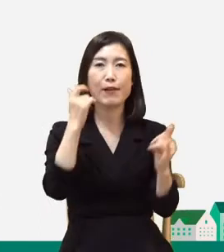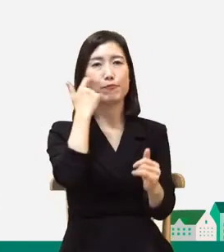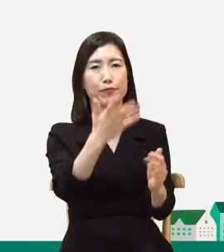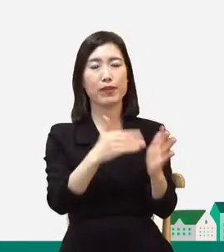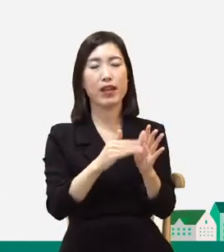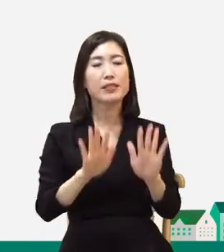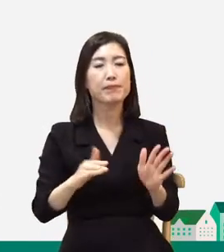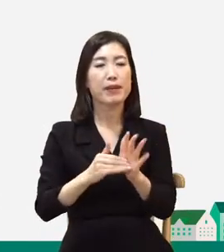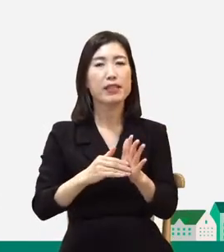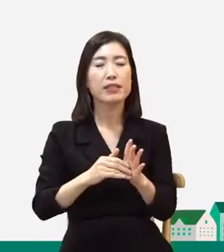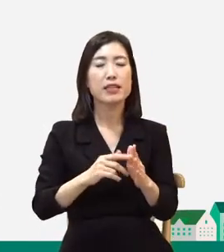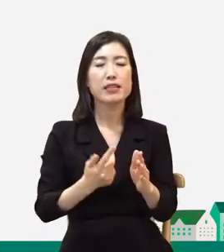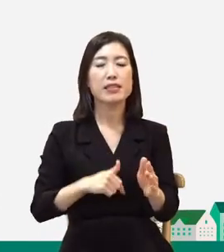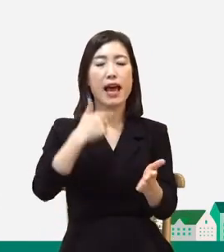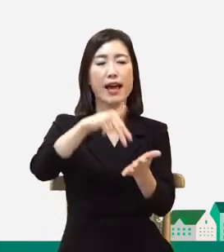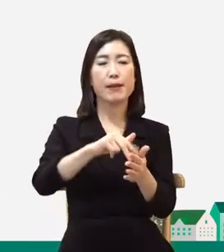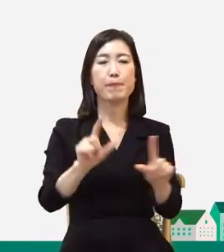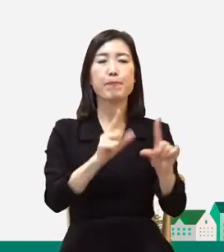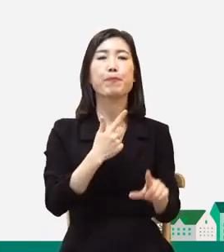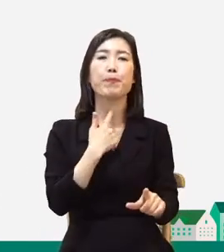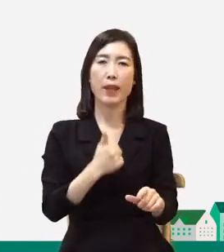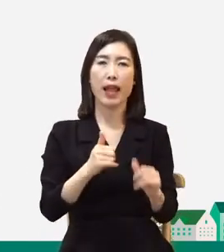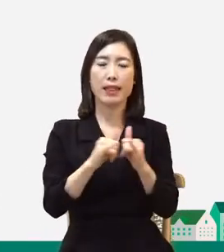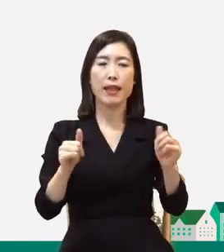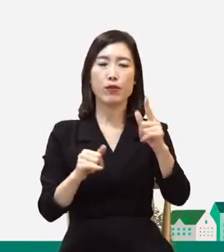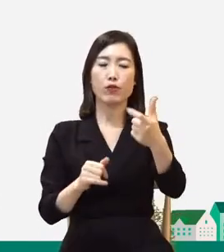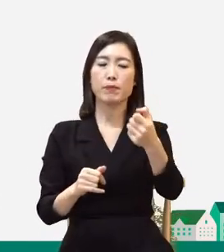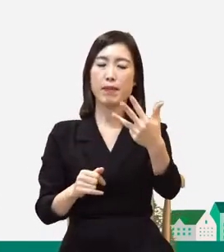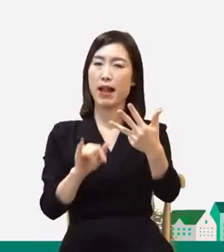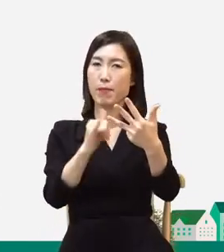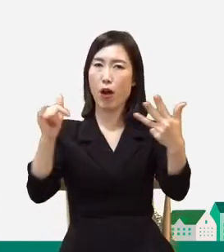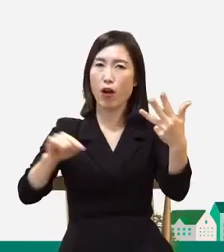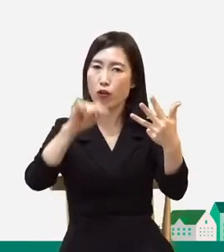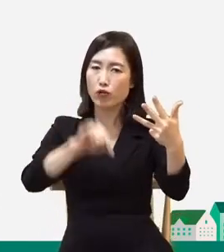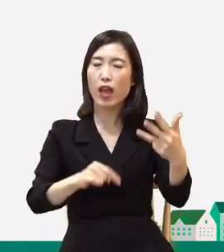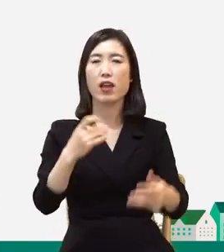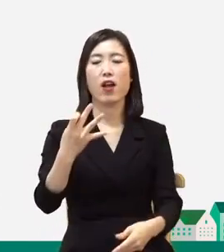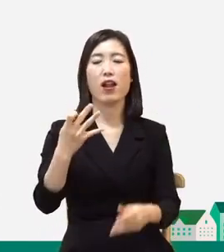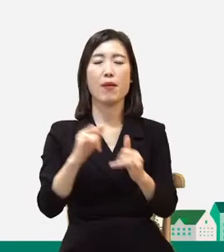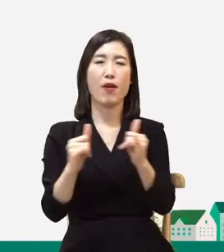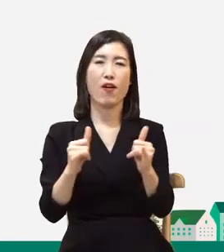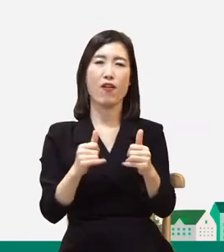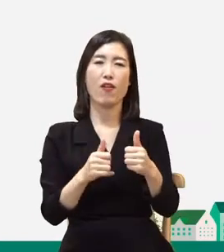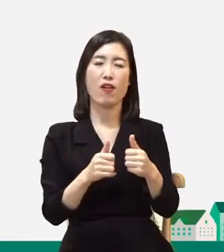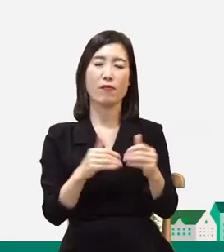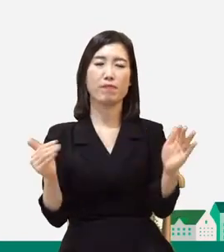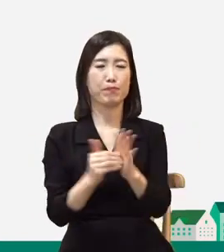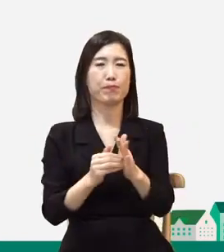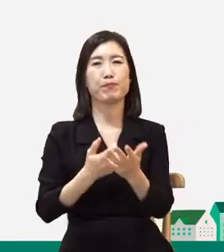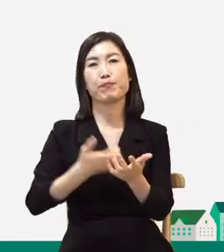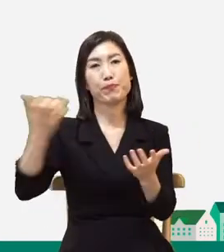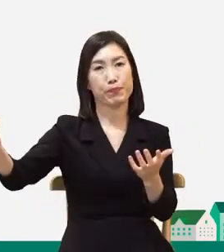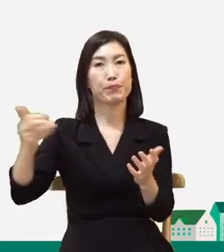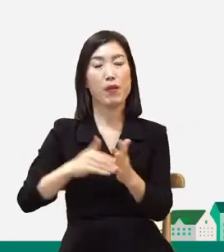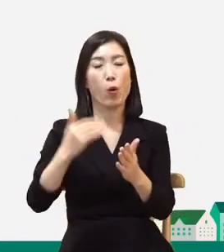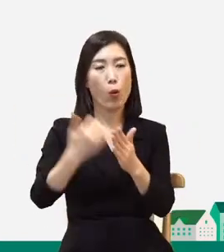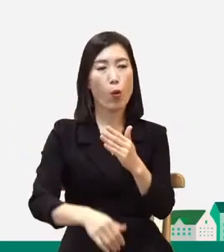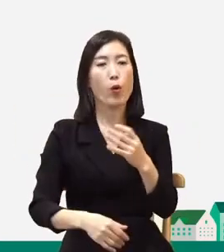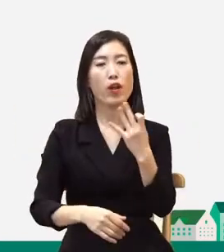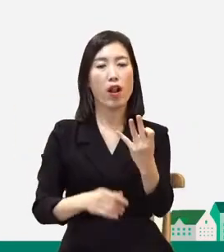자립을 경험하면 68명이었습니다. 근데 그 중에 14분은 이 기간 중에 종결을 하고 나가셨고, 혹